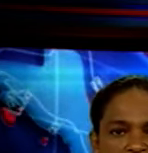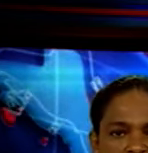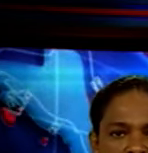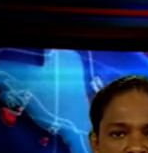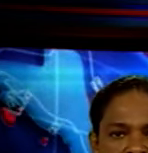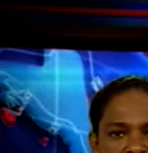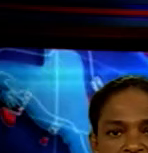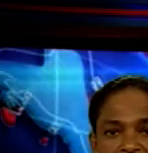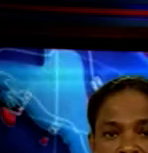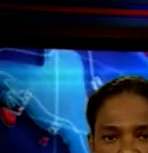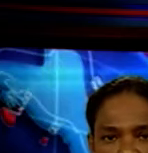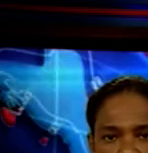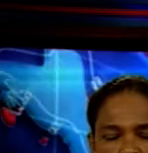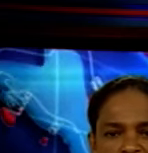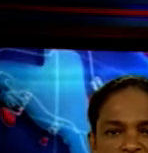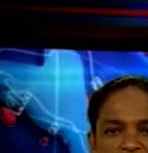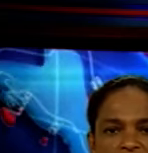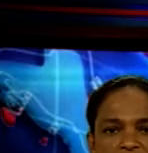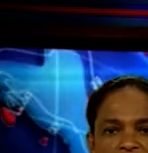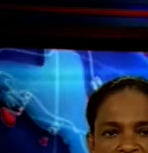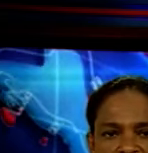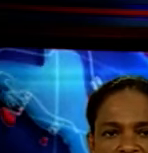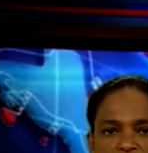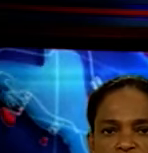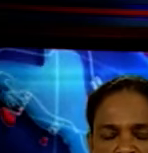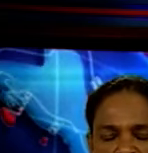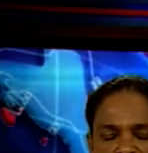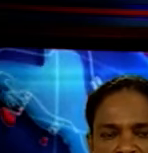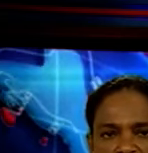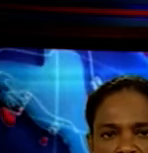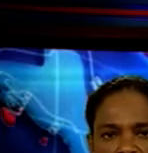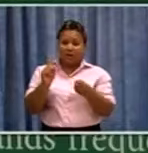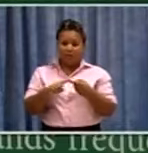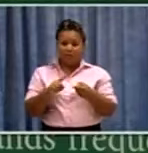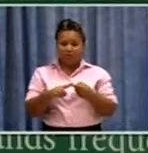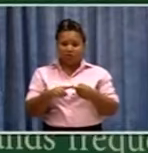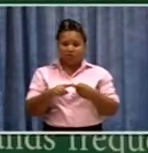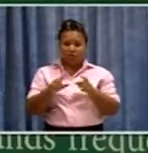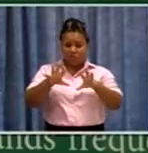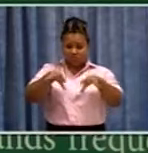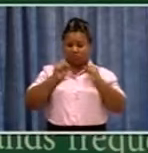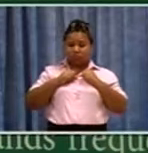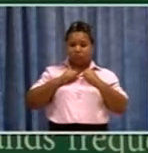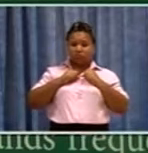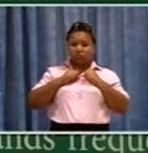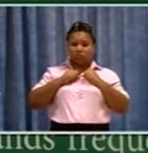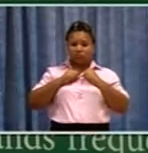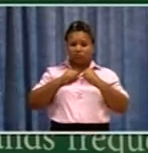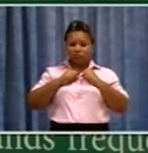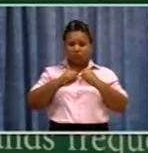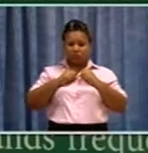Docteur Gideon dit qu'il a encore besoin d'un bon musique qui pour besoin suivre. Lundi pour marquer un